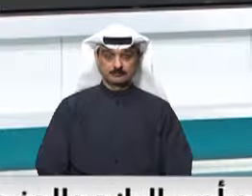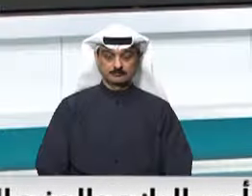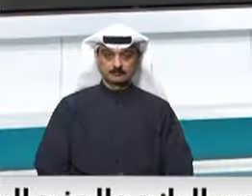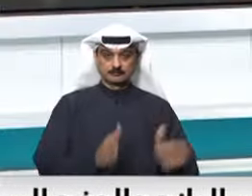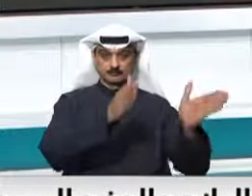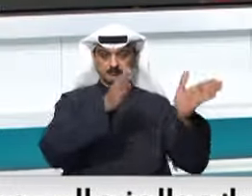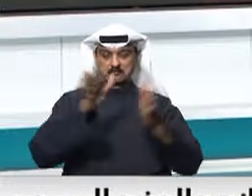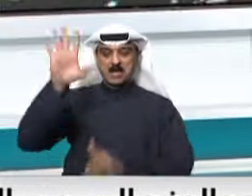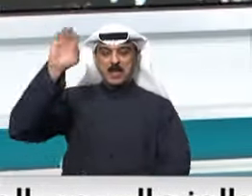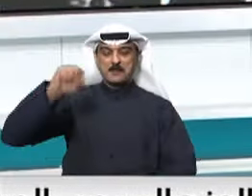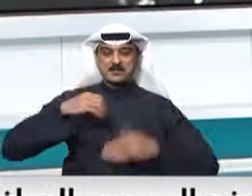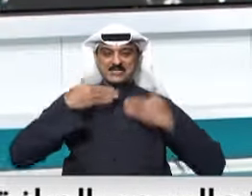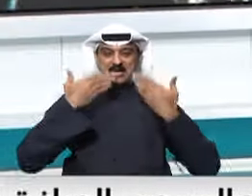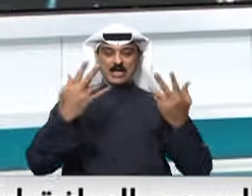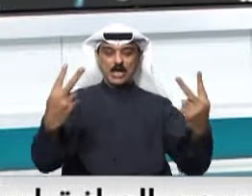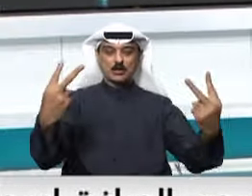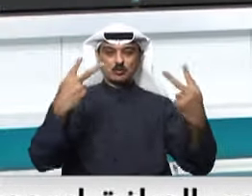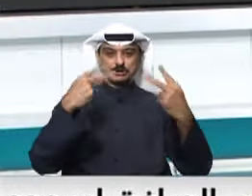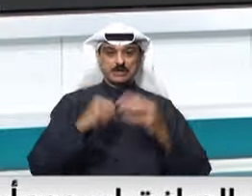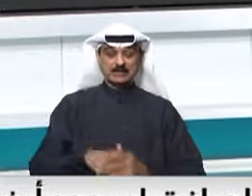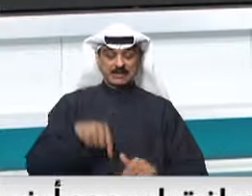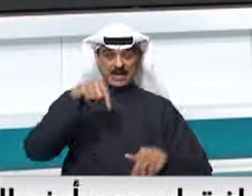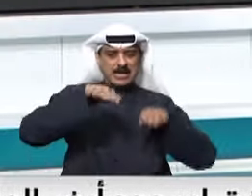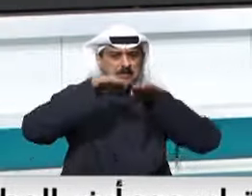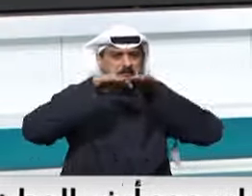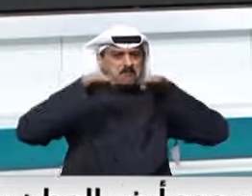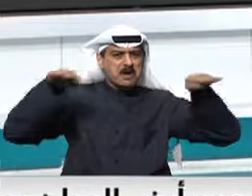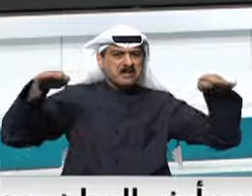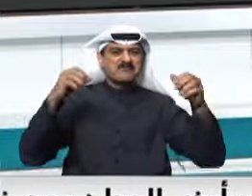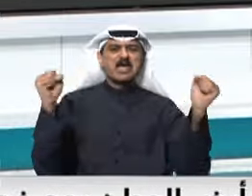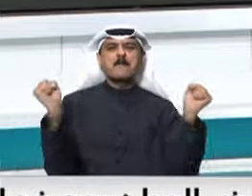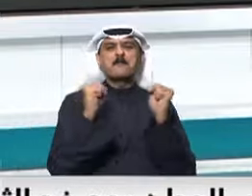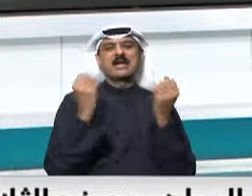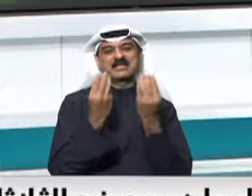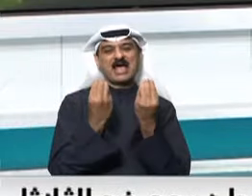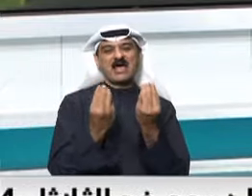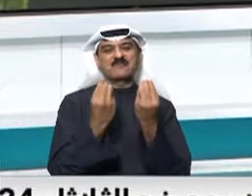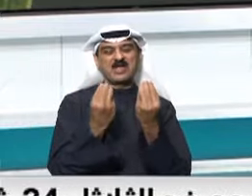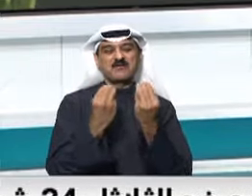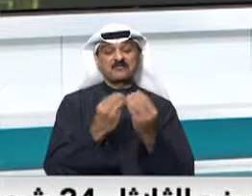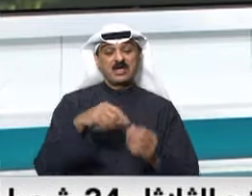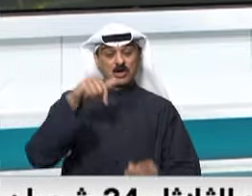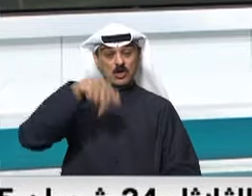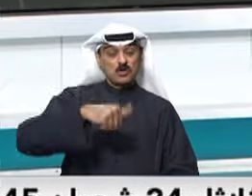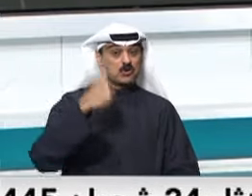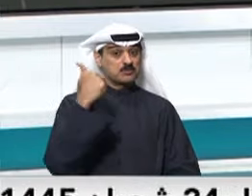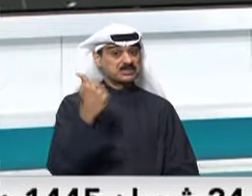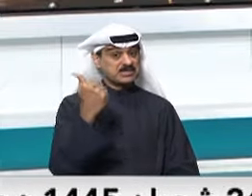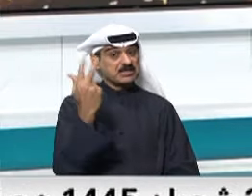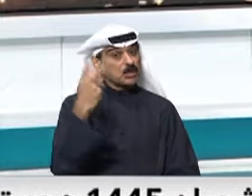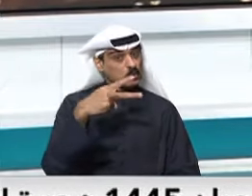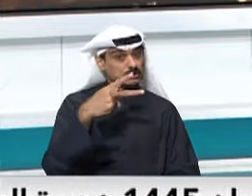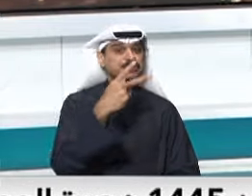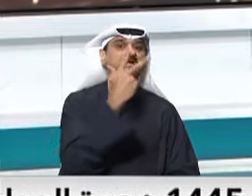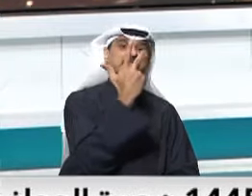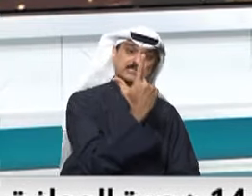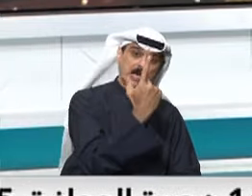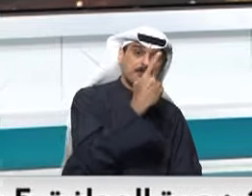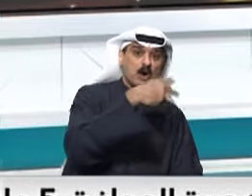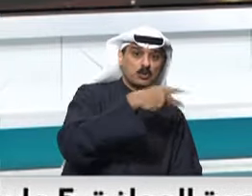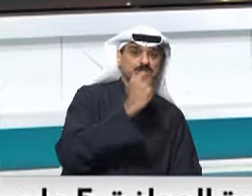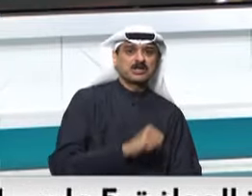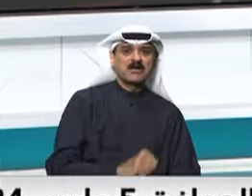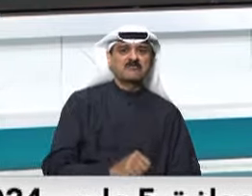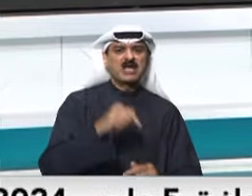اسعد الله اوقاتكم اعزائي المشاهدين اجواء معتدله تميل الى الدفء سجلت اليوم ال 26 وال 27 وال 28 درجه مئويه ارتفاع